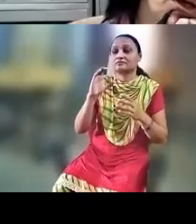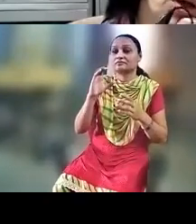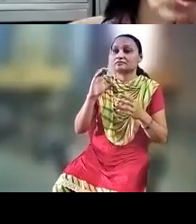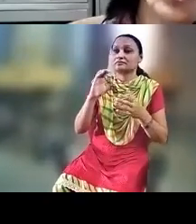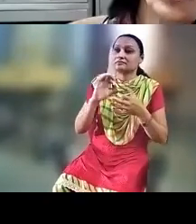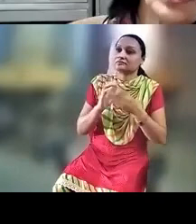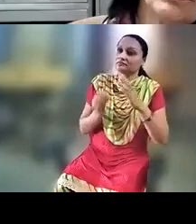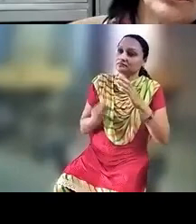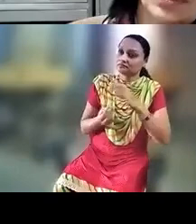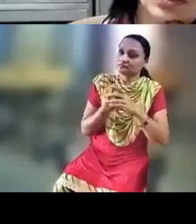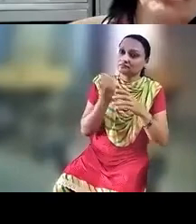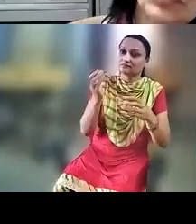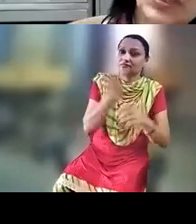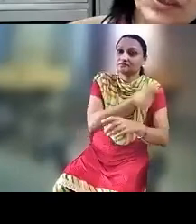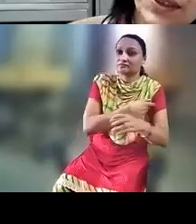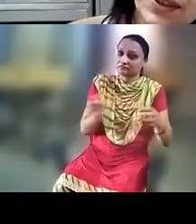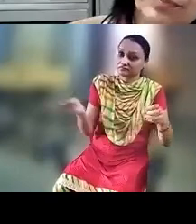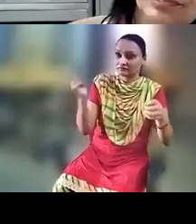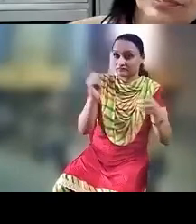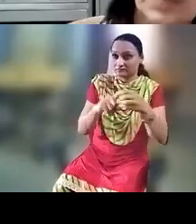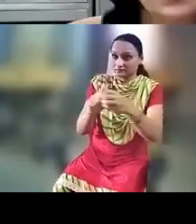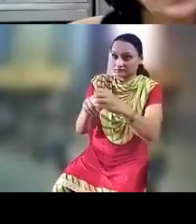और कोई जैसे कि